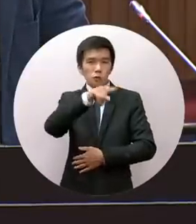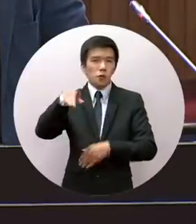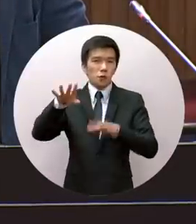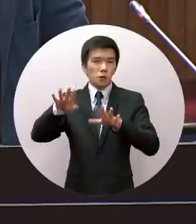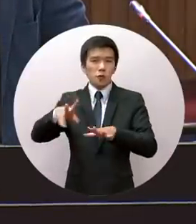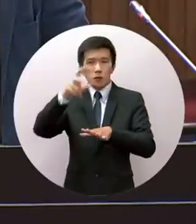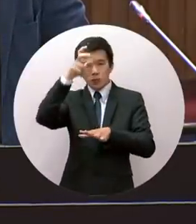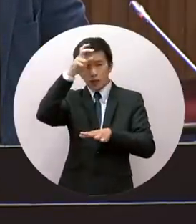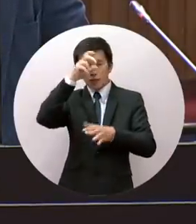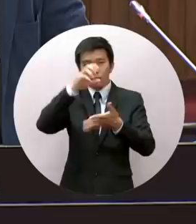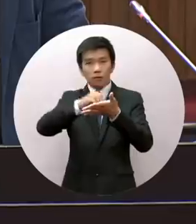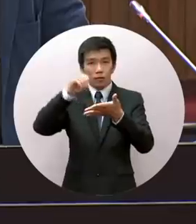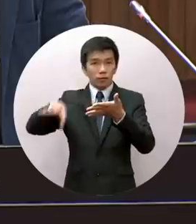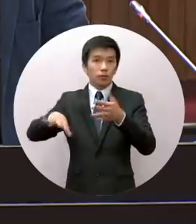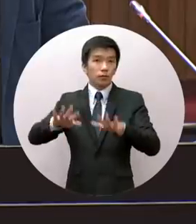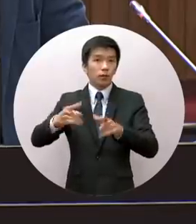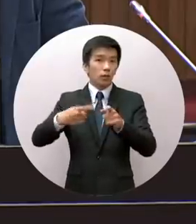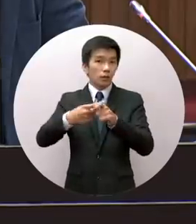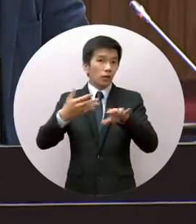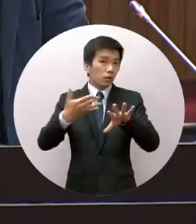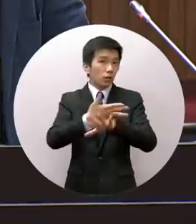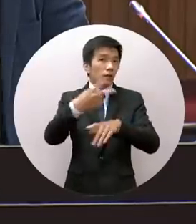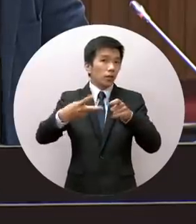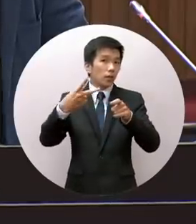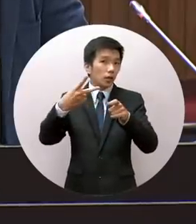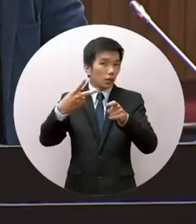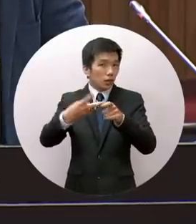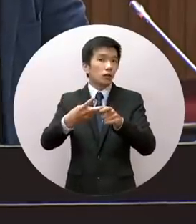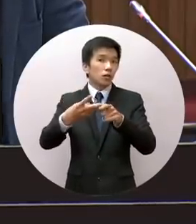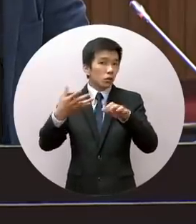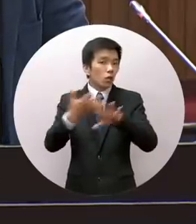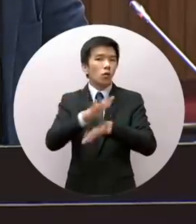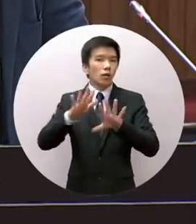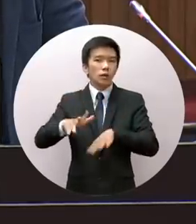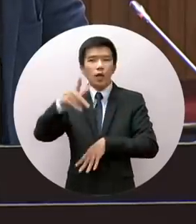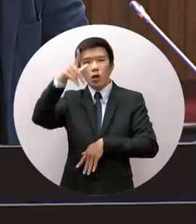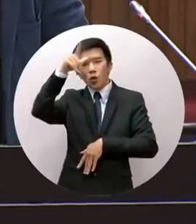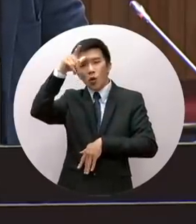是现在的立法已经两年过去，为什么现在黄牌撤不掉？然后呢，